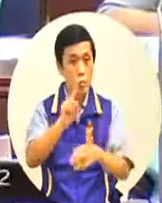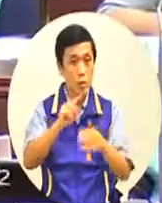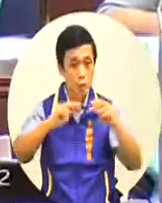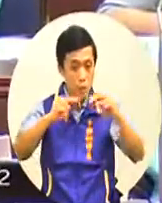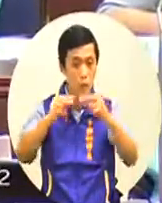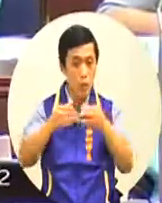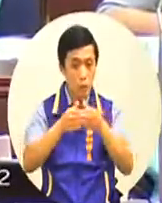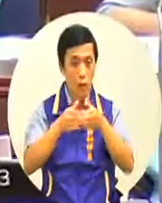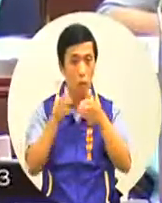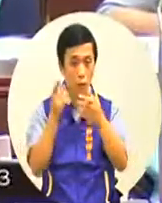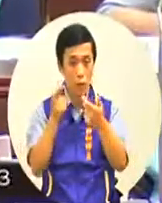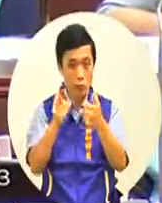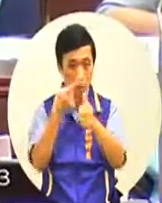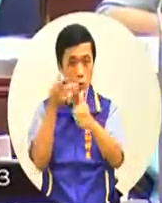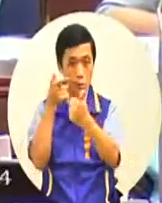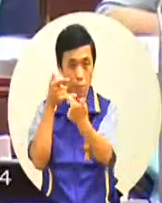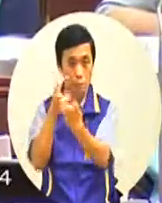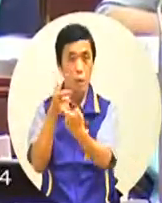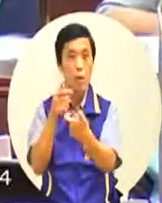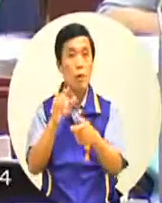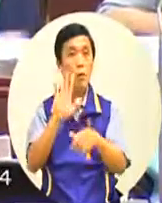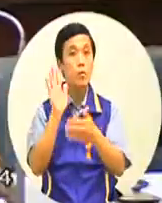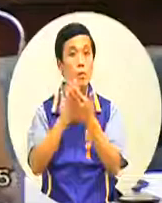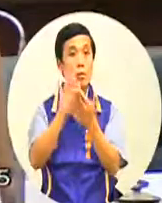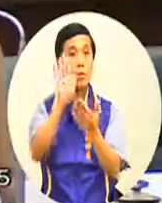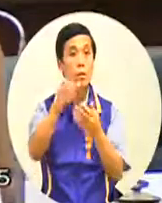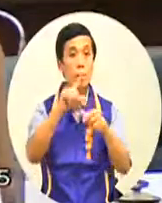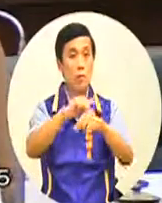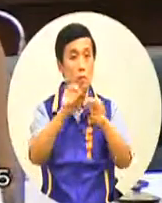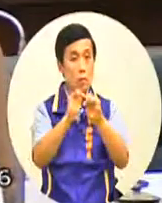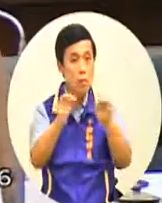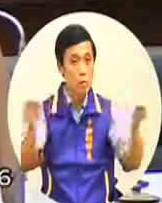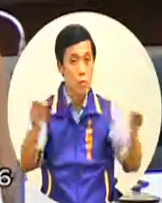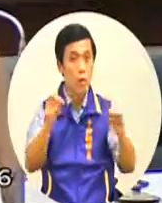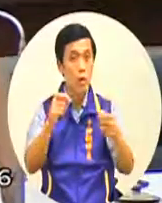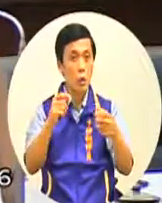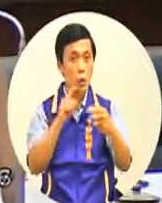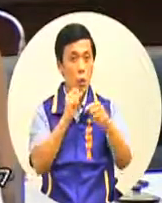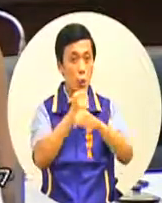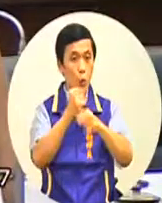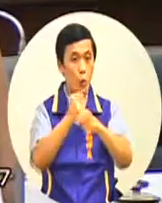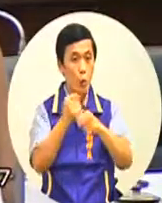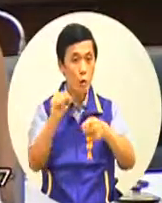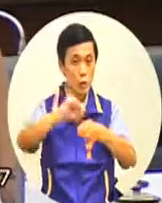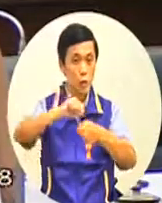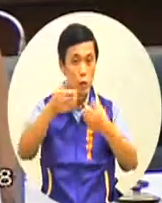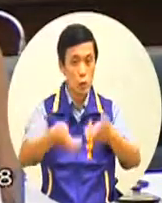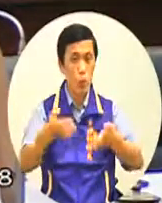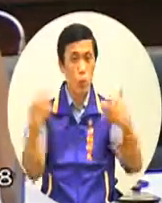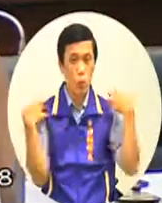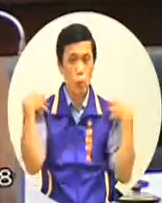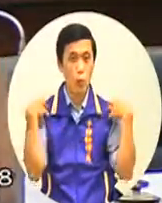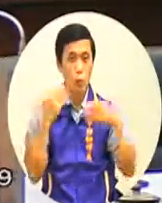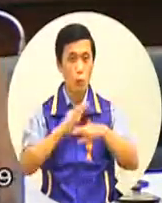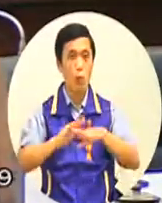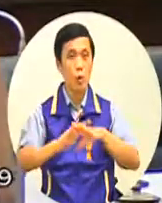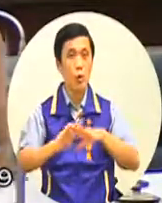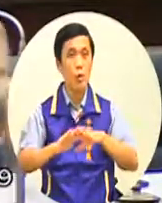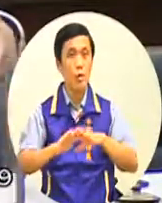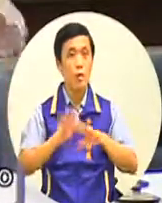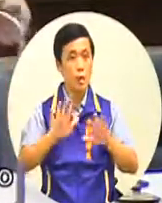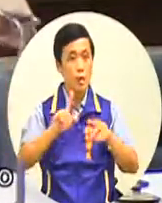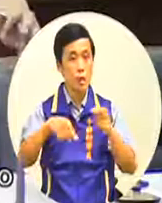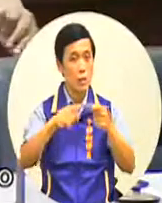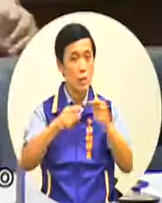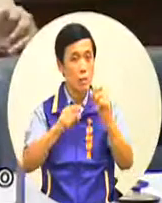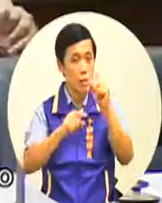整。 未来长照当然业务会越来加重，就是 2.0 今年十月就这个月开始实施，在人力